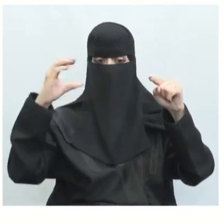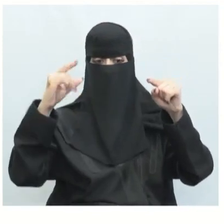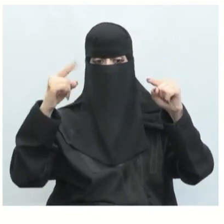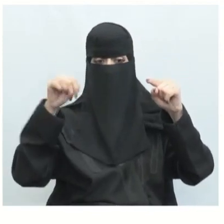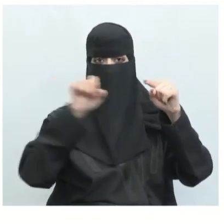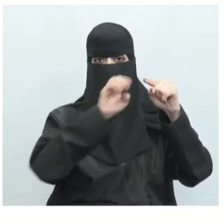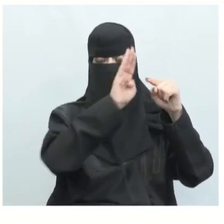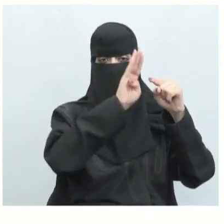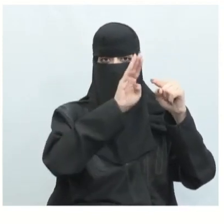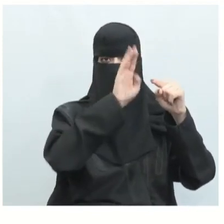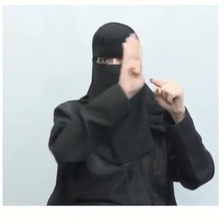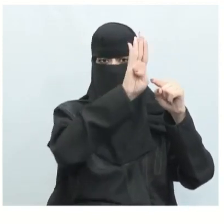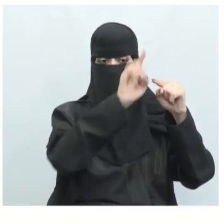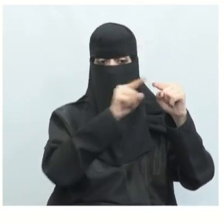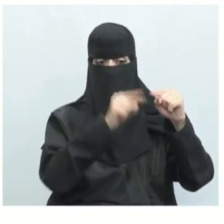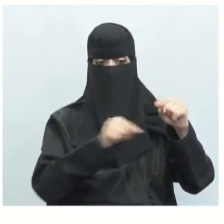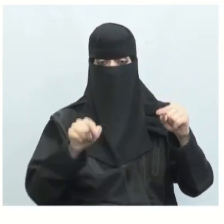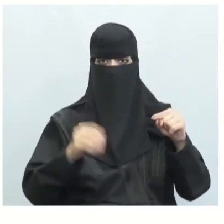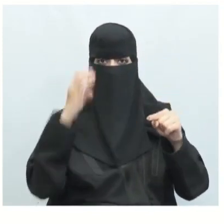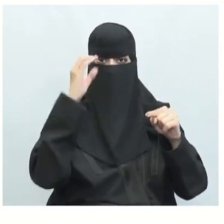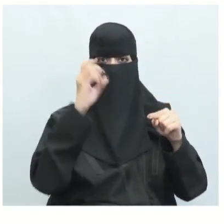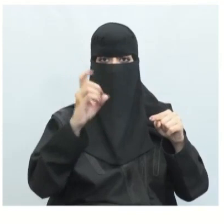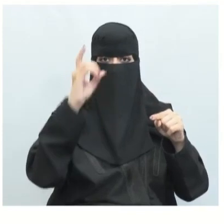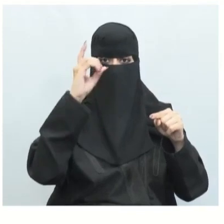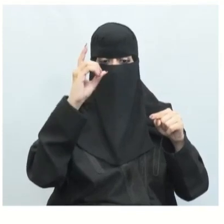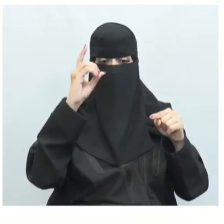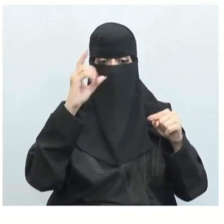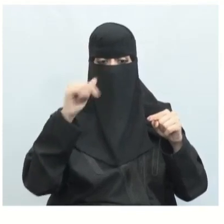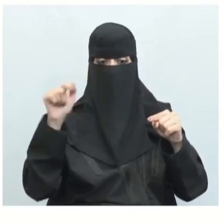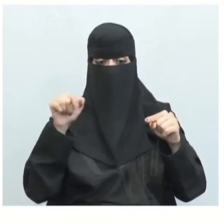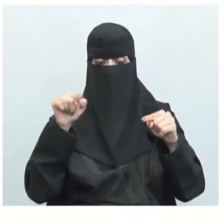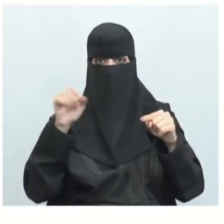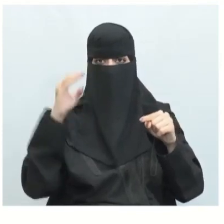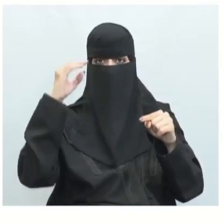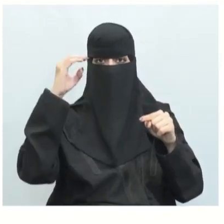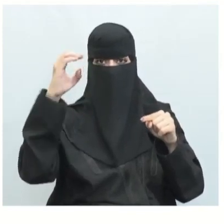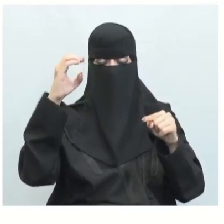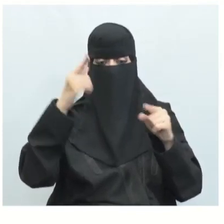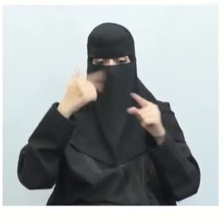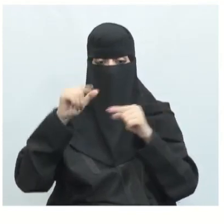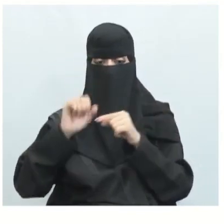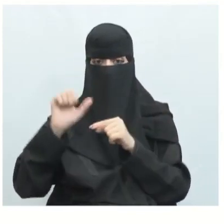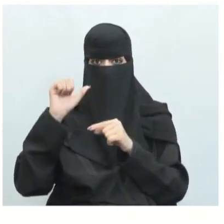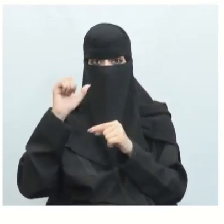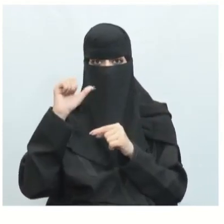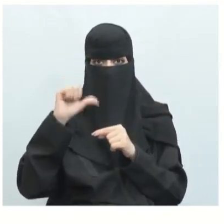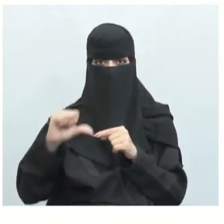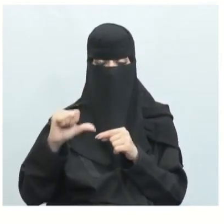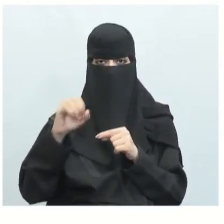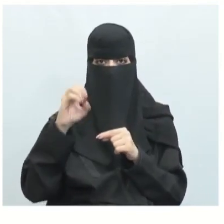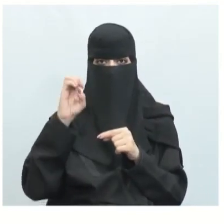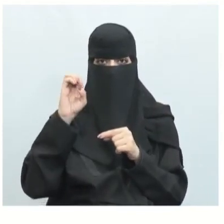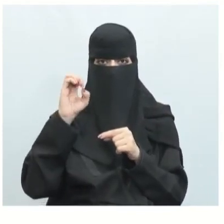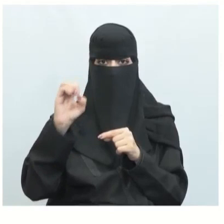مع السي والدي السي متصل مع الدي والاي نلاحظ ان هذا